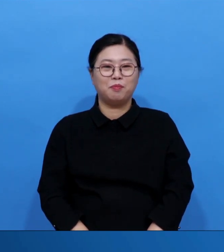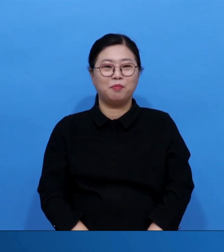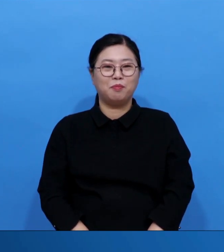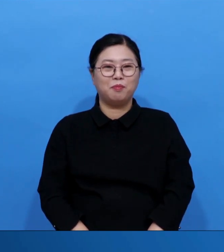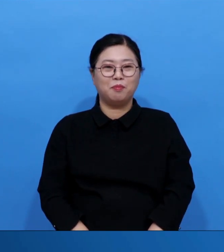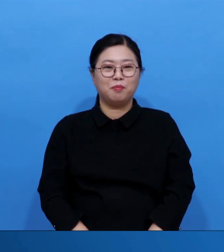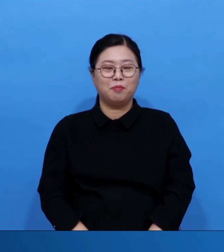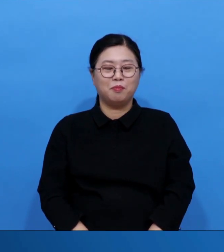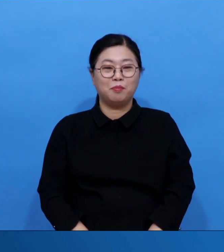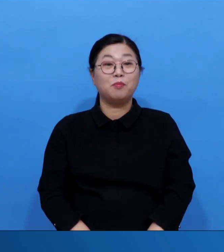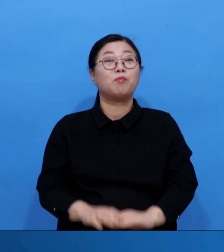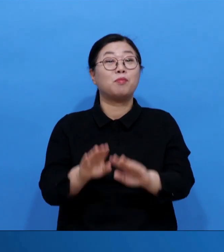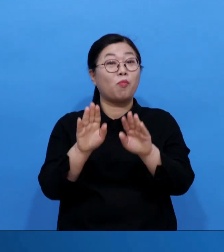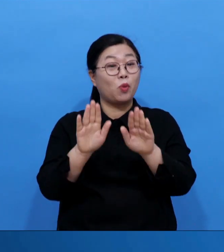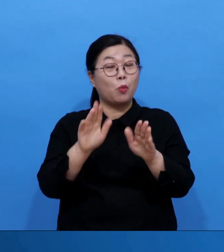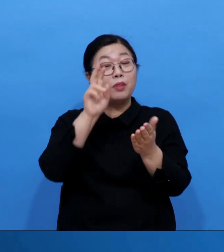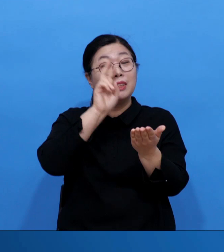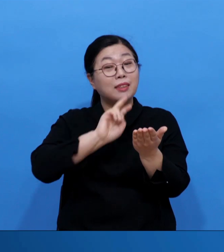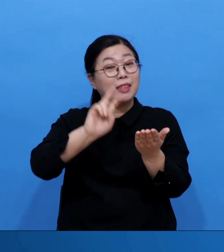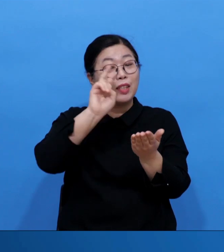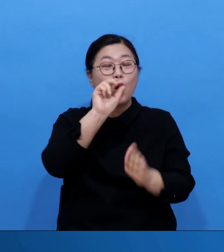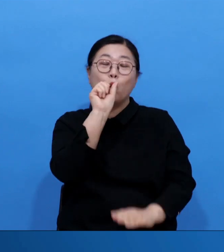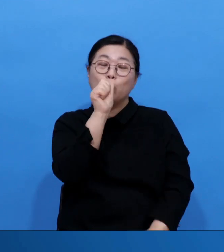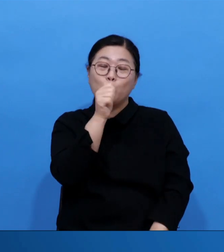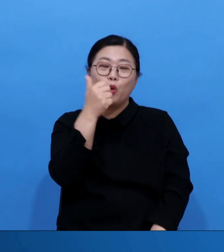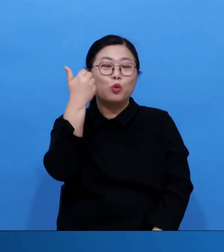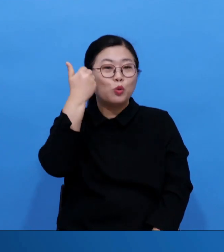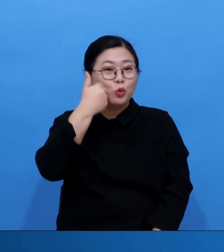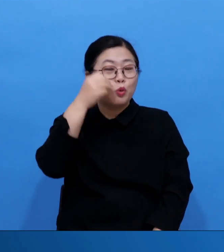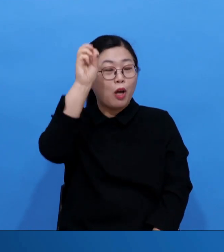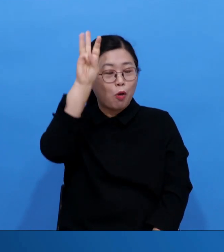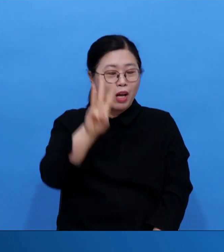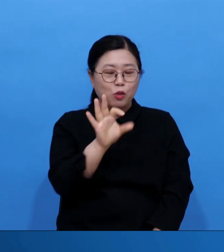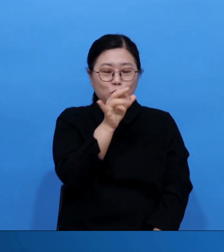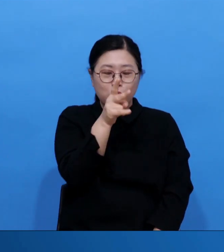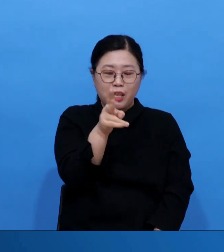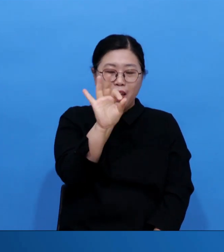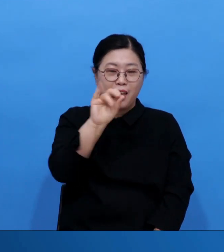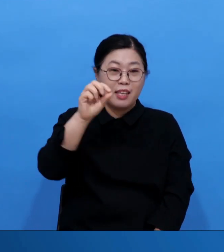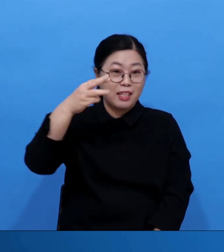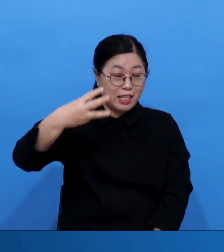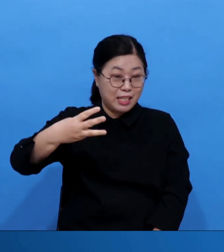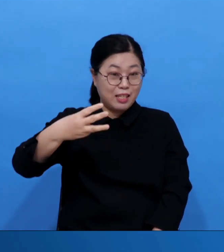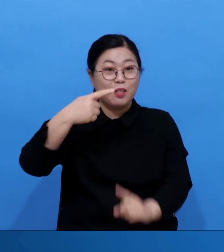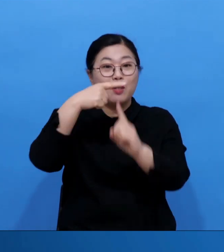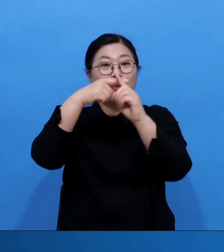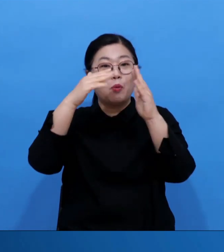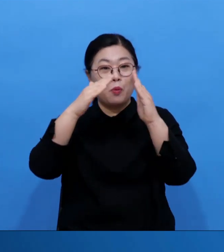这里是实际拥抱世界的真传道直聚集的礼拜现场. 오늘 찬양 통역자는 광주 예일교회 서지우 렘넌트입니다.